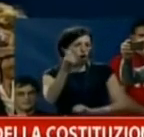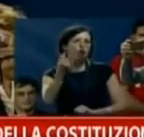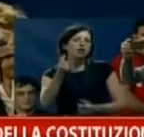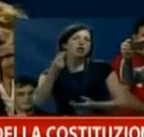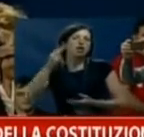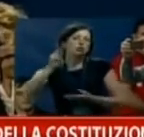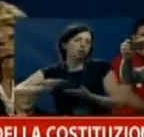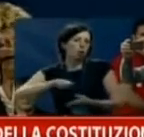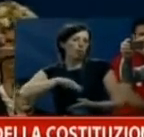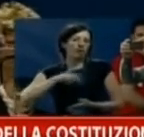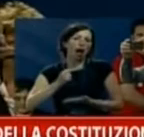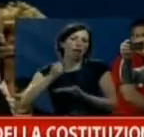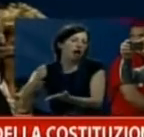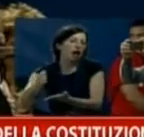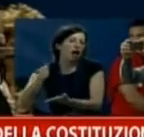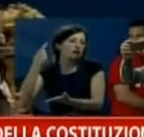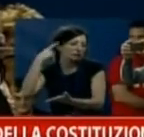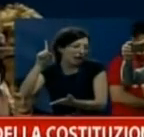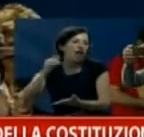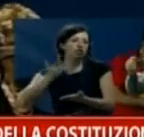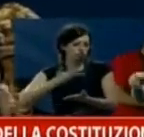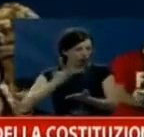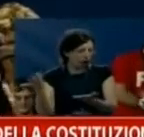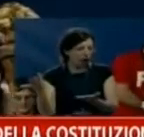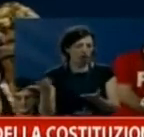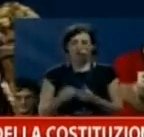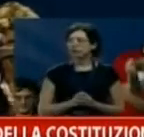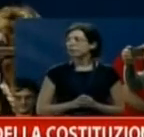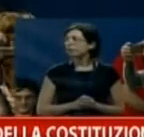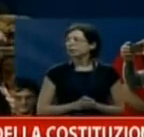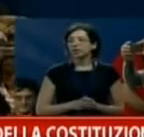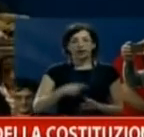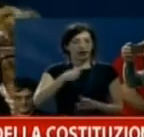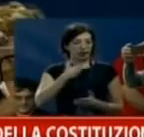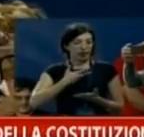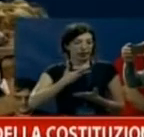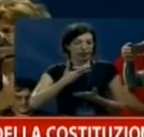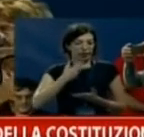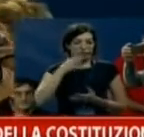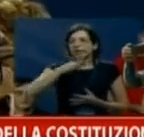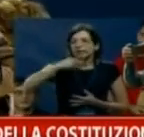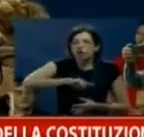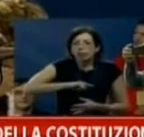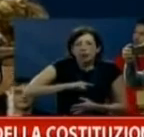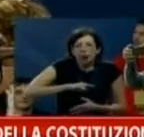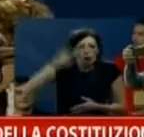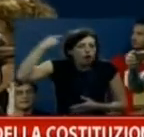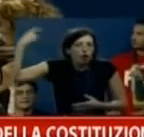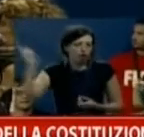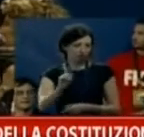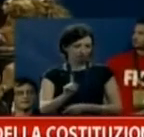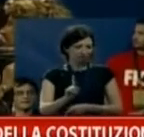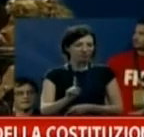scuola privata. Ma non faccio un discorso ideologico, faccio un discorso di